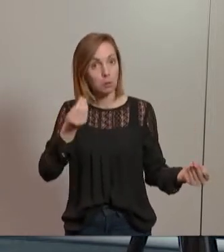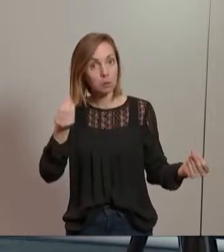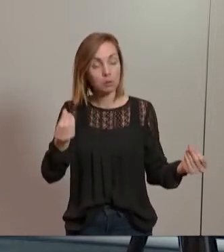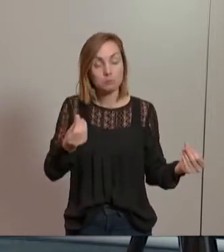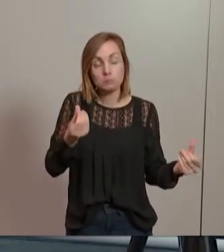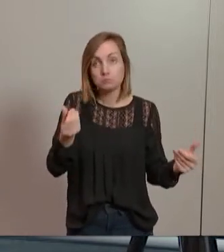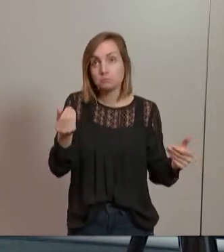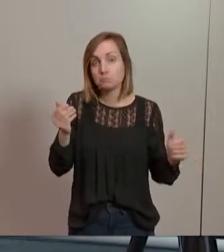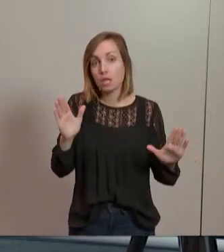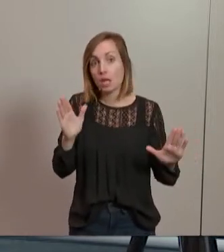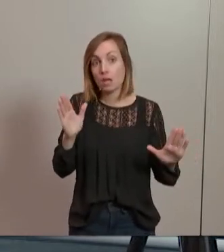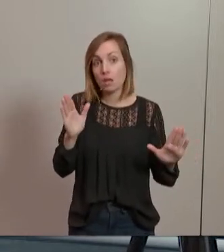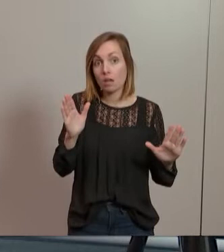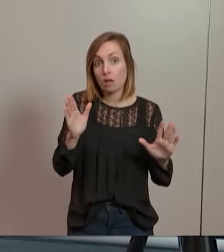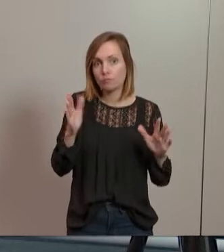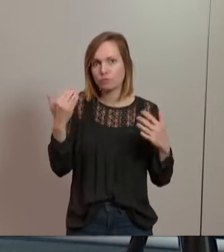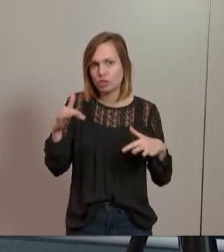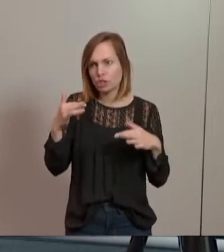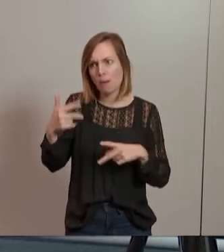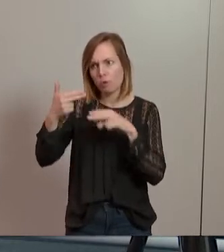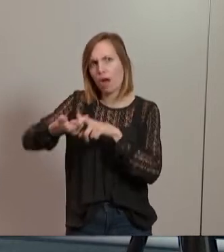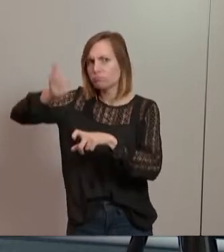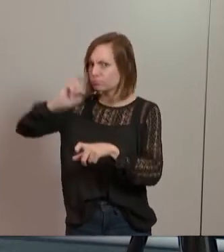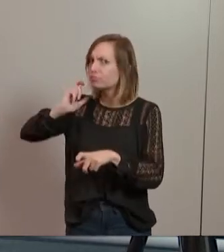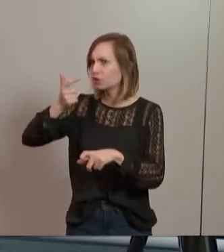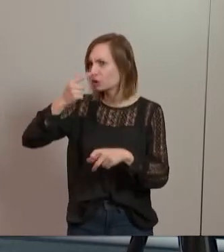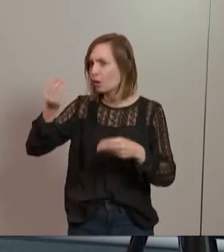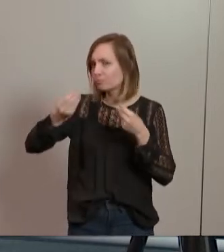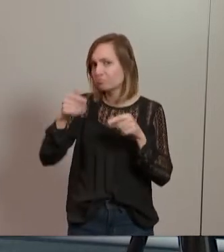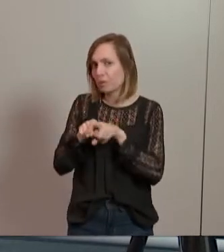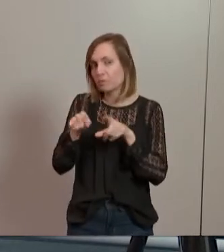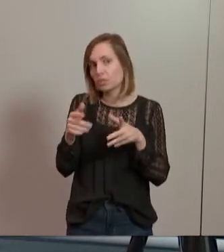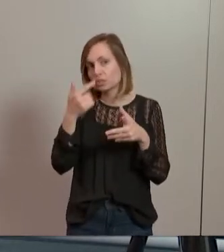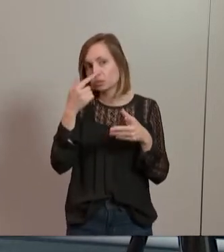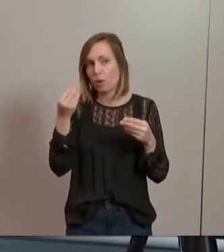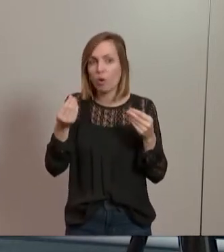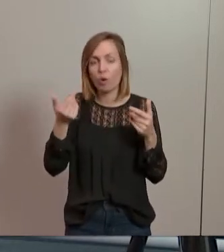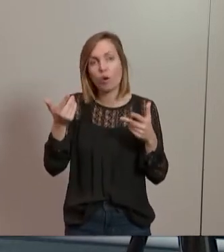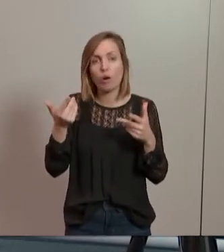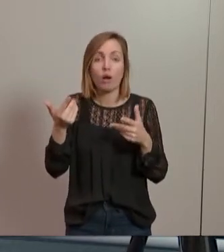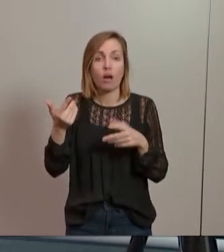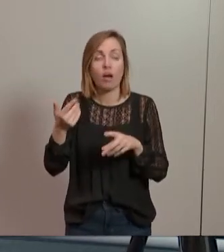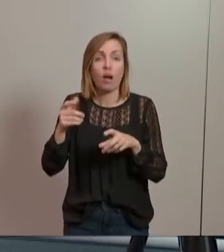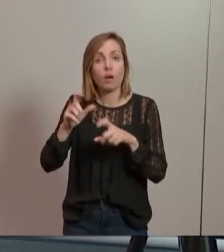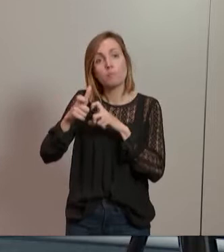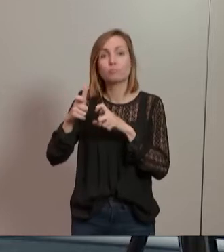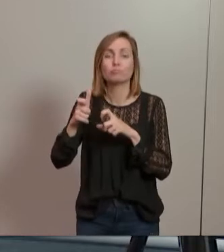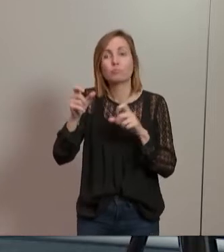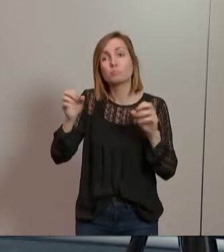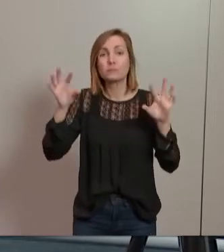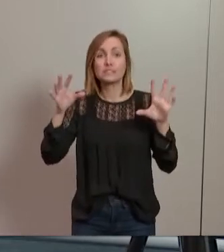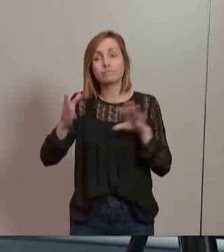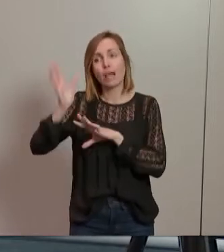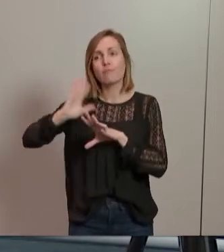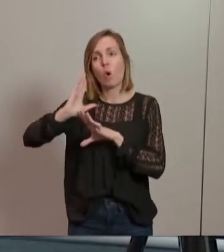pas de vous, ça date de la précédente mandature, qu'on est un peu sur du passé, faisons table rase. Il faut quand même rappeler